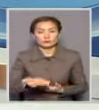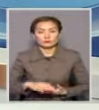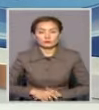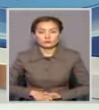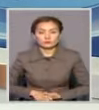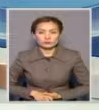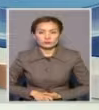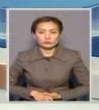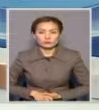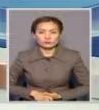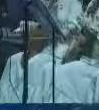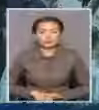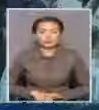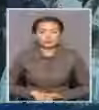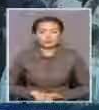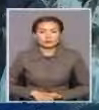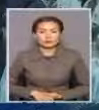в сюжете.